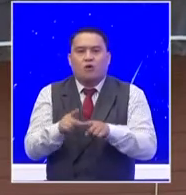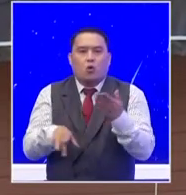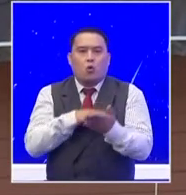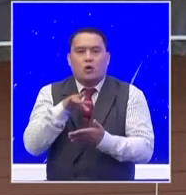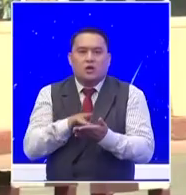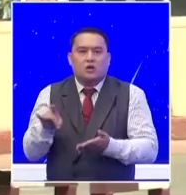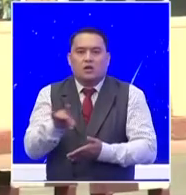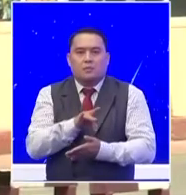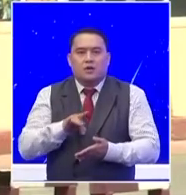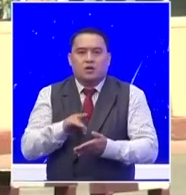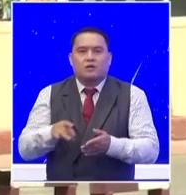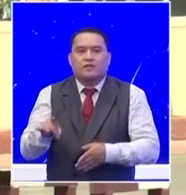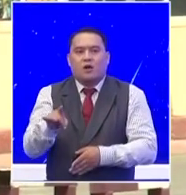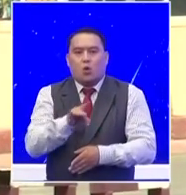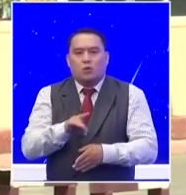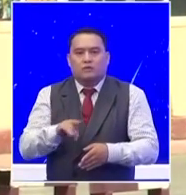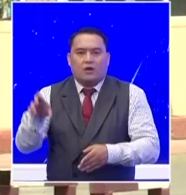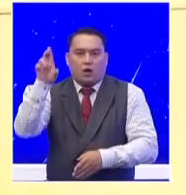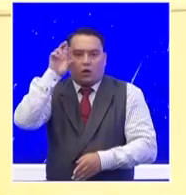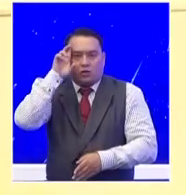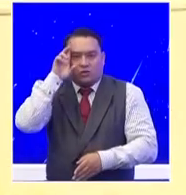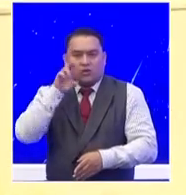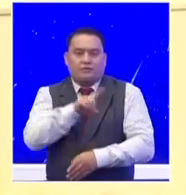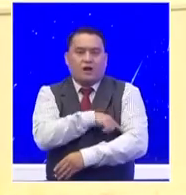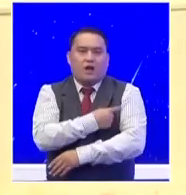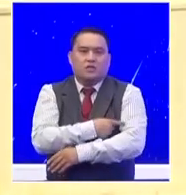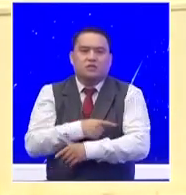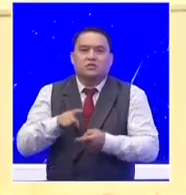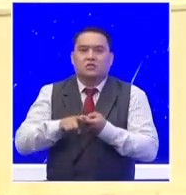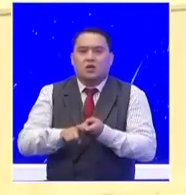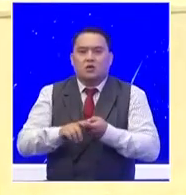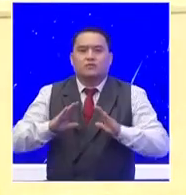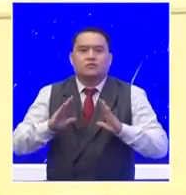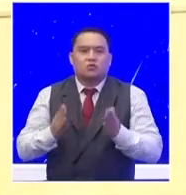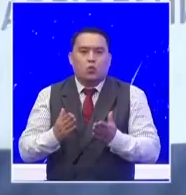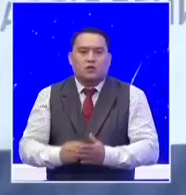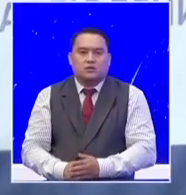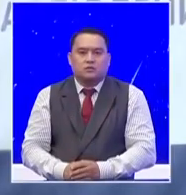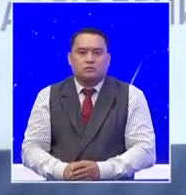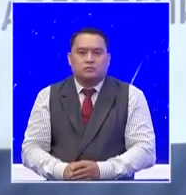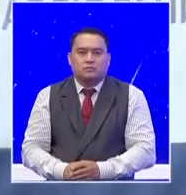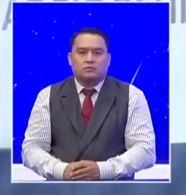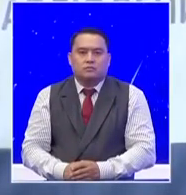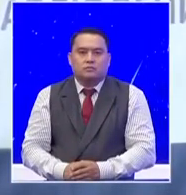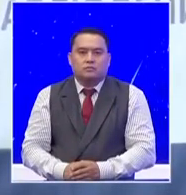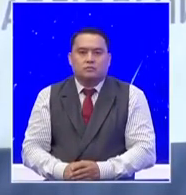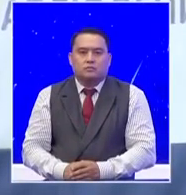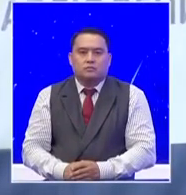или районах постановлениями региональных государственных санитарных врачей в зависимости от эпидемиологической ситуации.